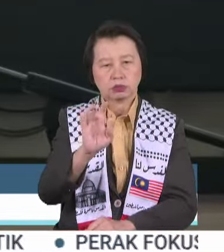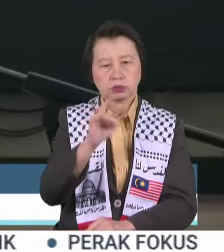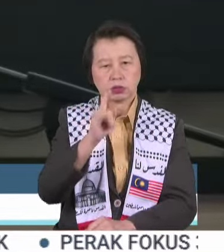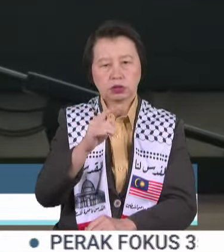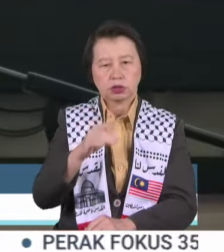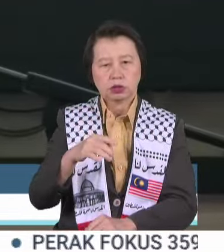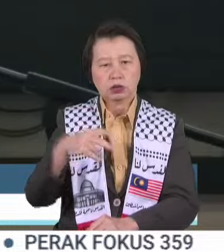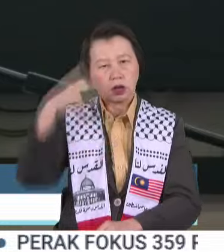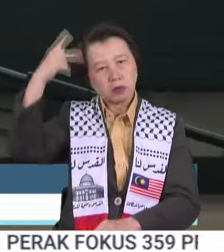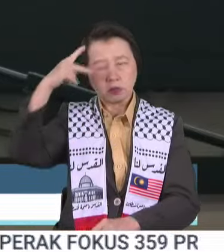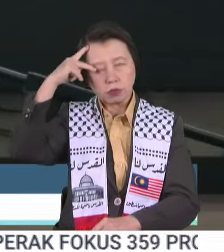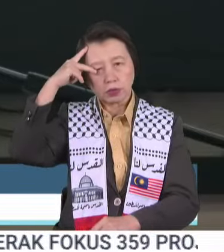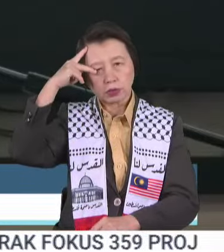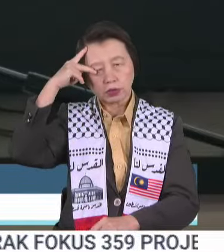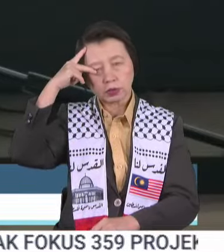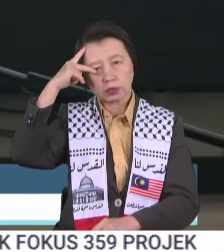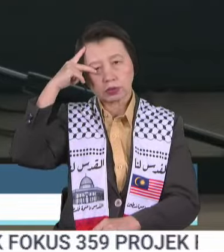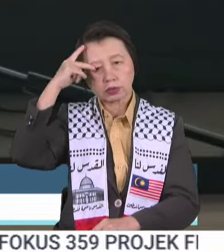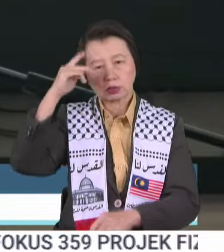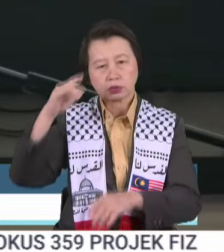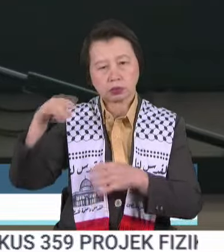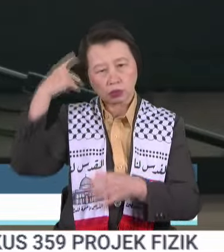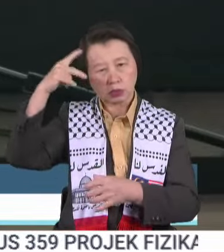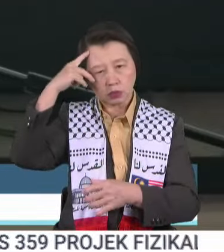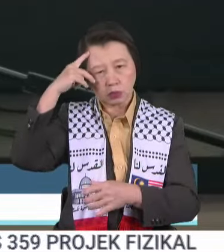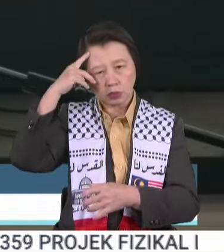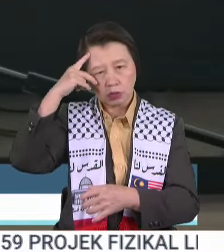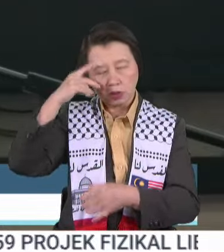sepak terjang politik sehingga tidak